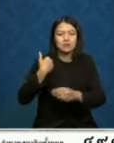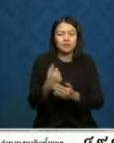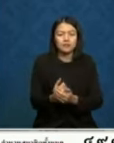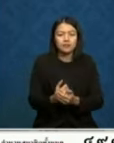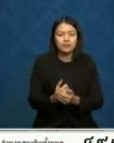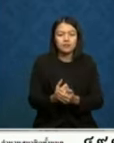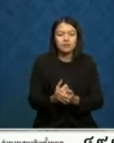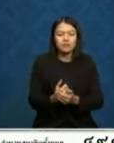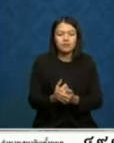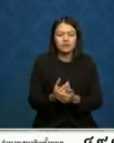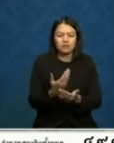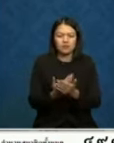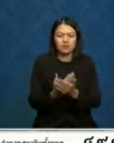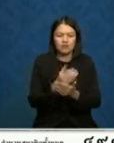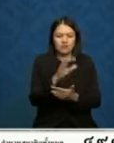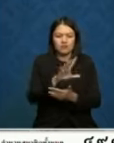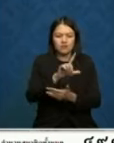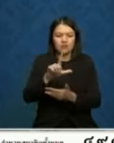การนี้ครับใช้งบประมาณทั้งหมด